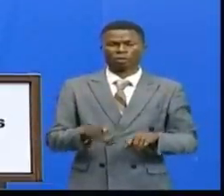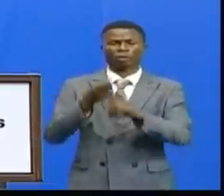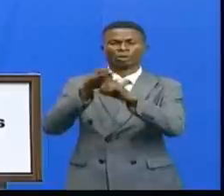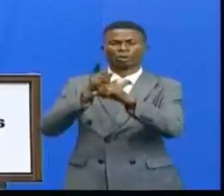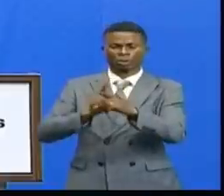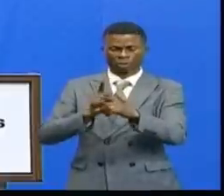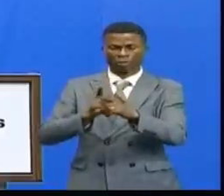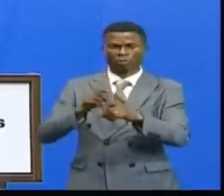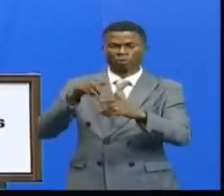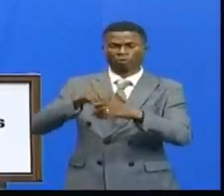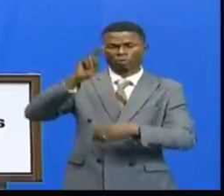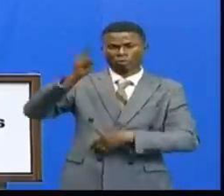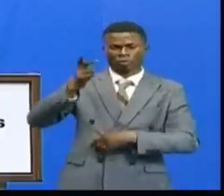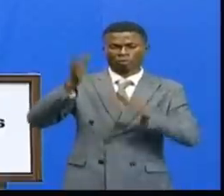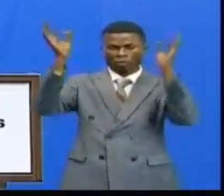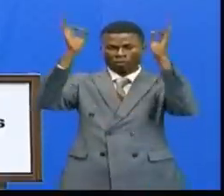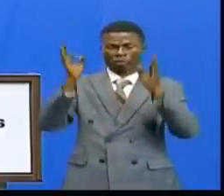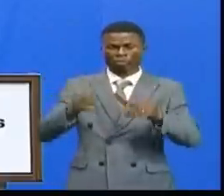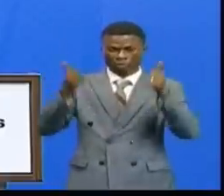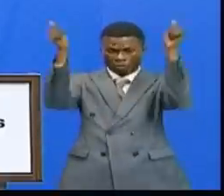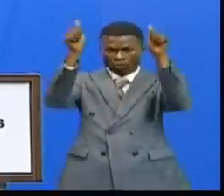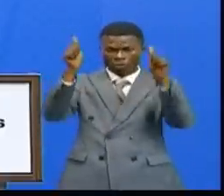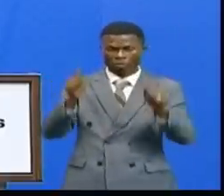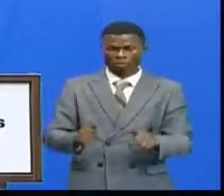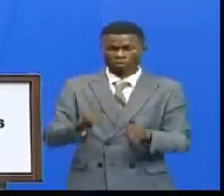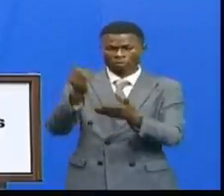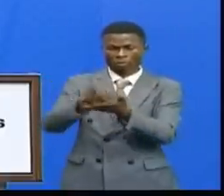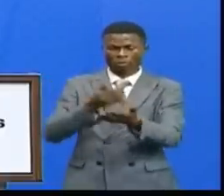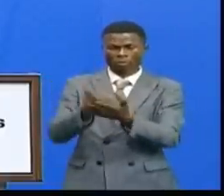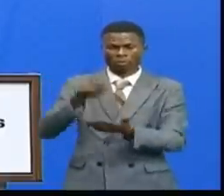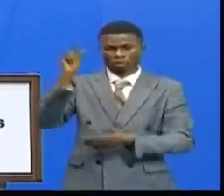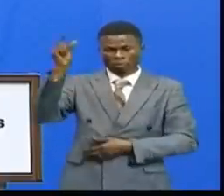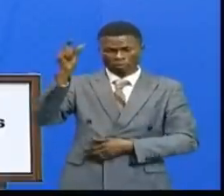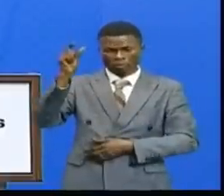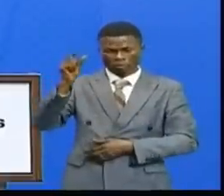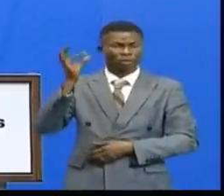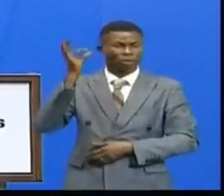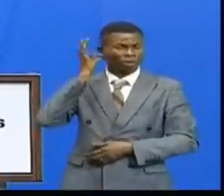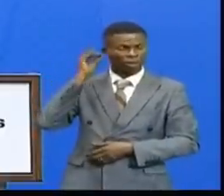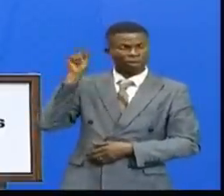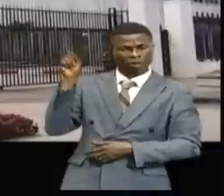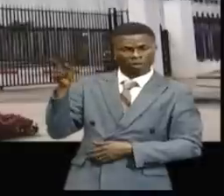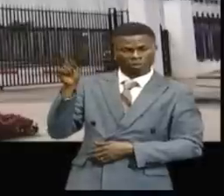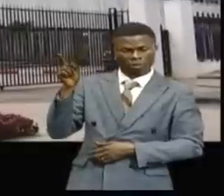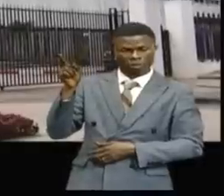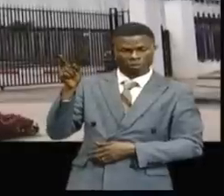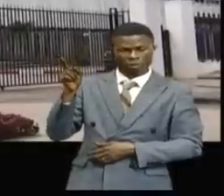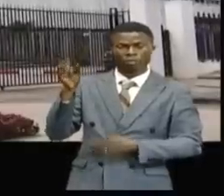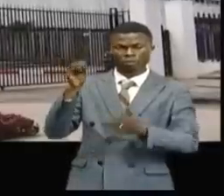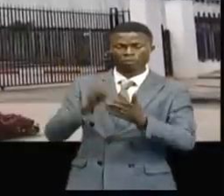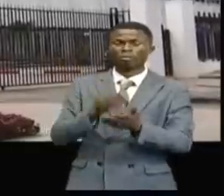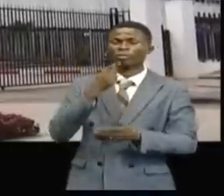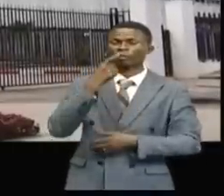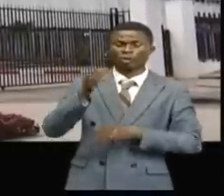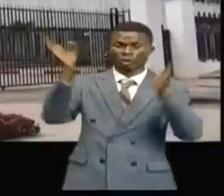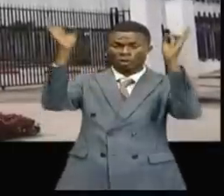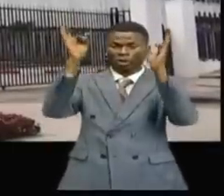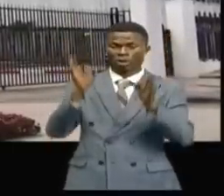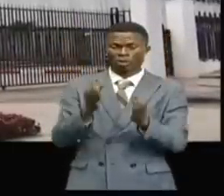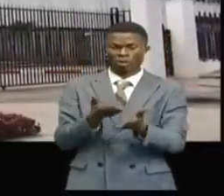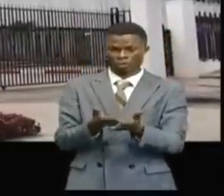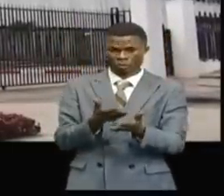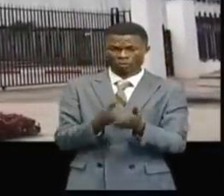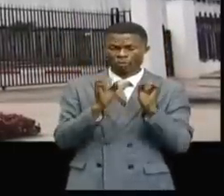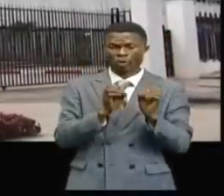à l'issue du deuxième forum africain sur l'exploitation minière tenue à Addis Abeba. Il a signalé que ces forums